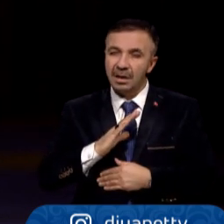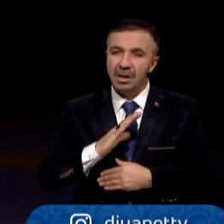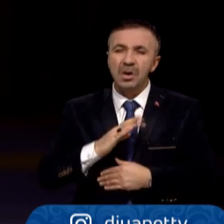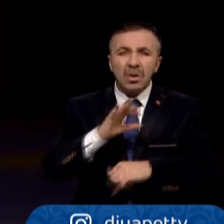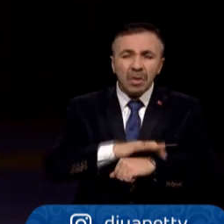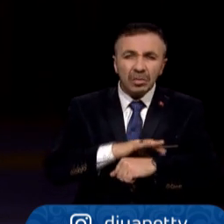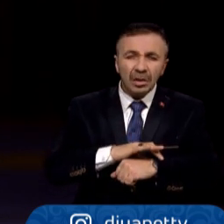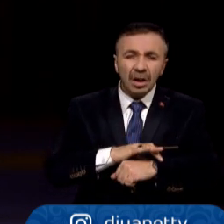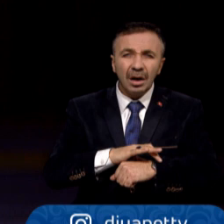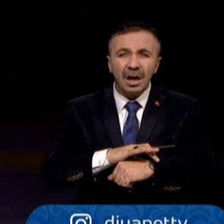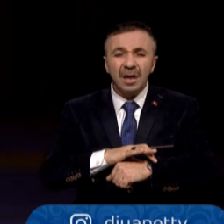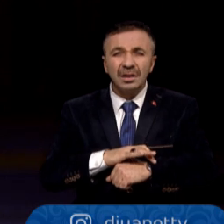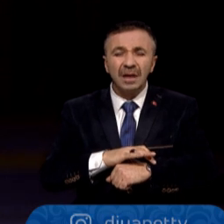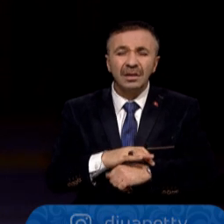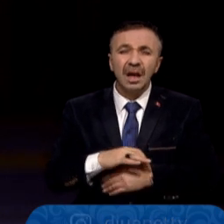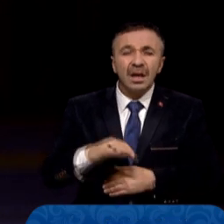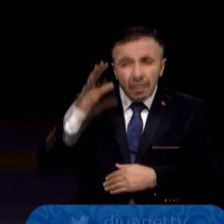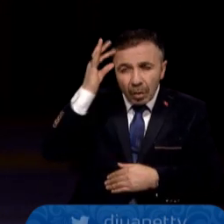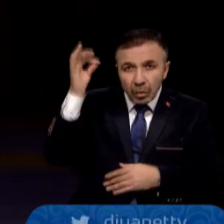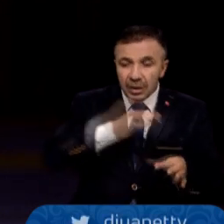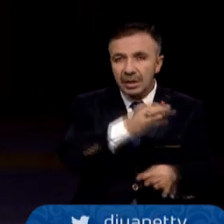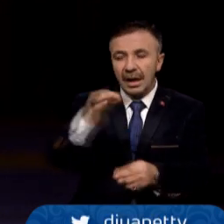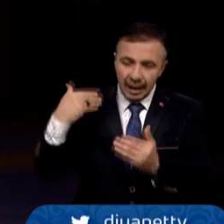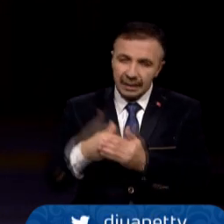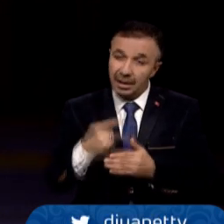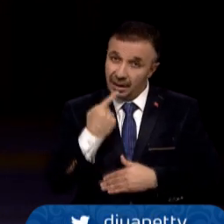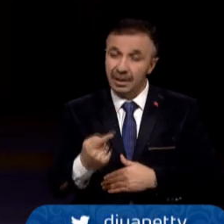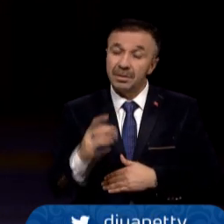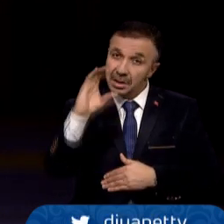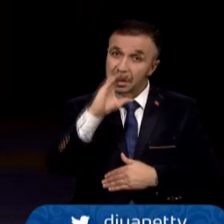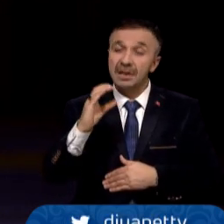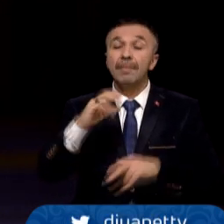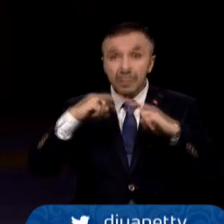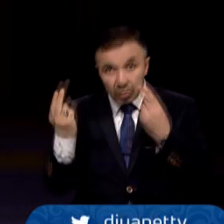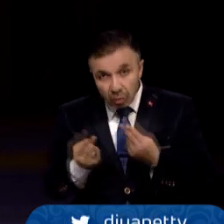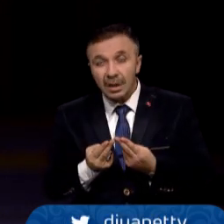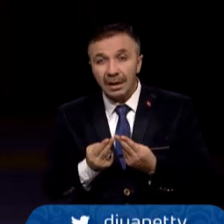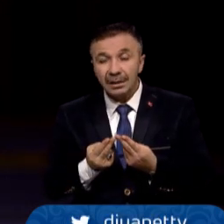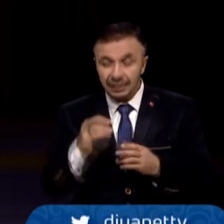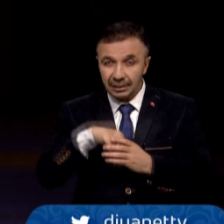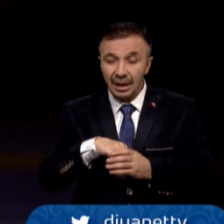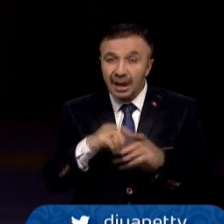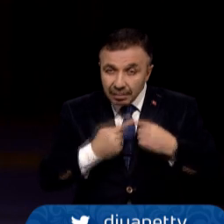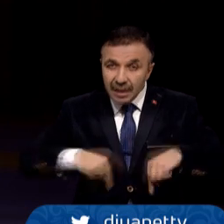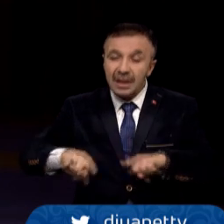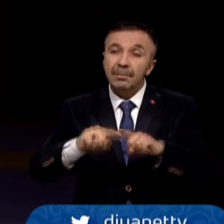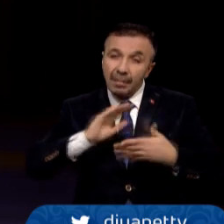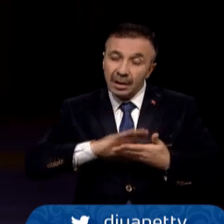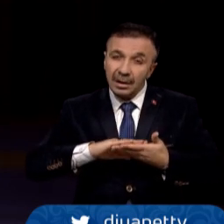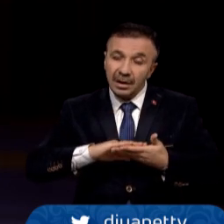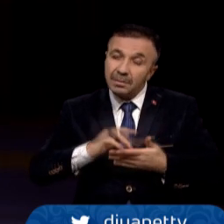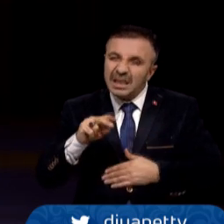var doktordan asistandan profesöre kadar yani diyebilirim ki İslam dünyasında bizim